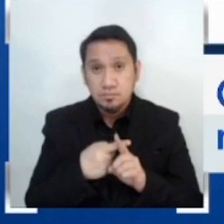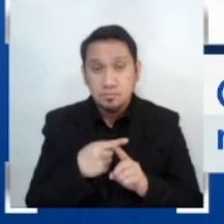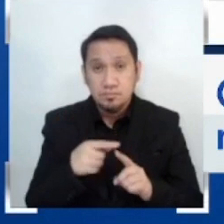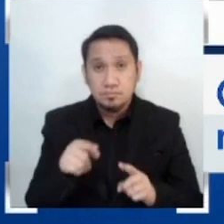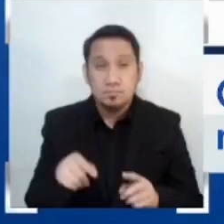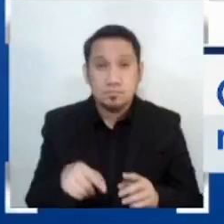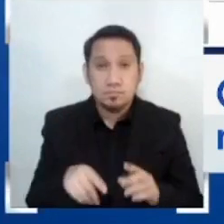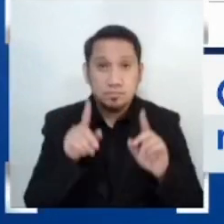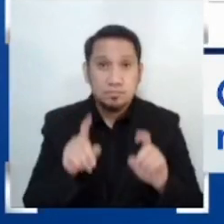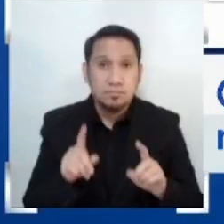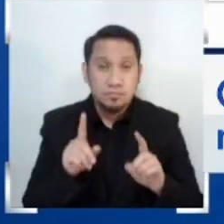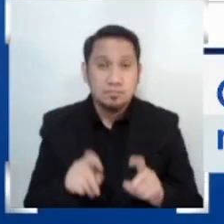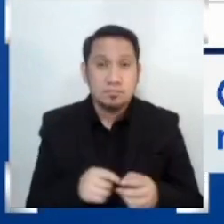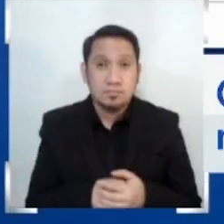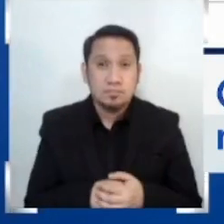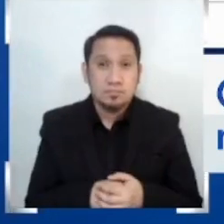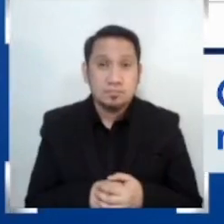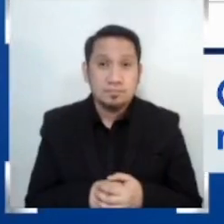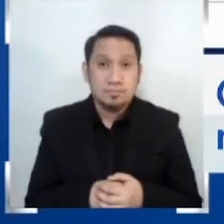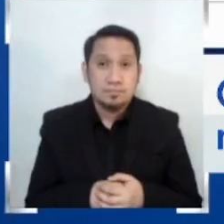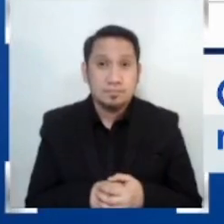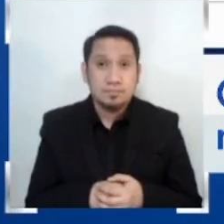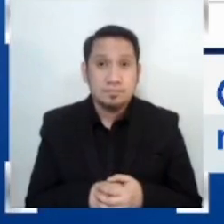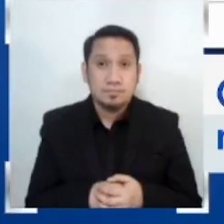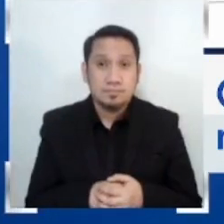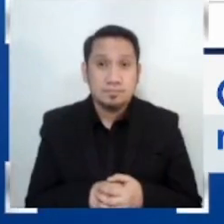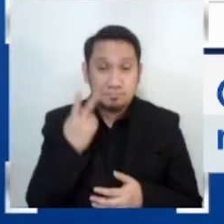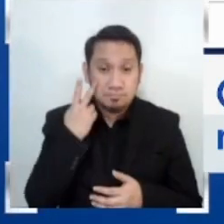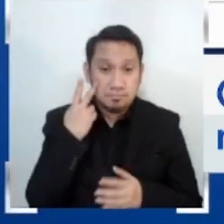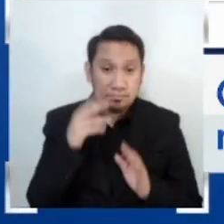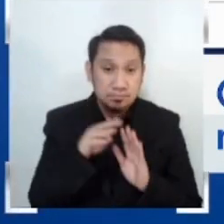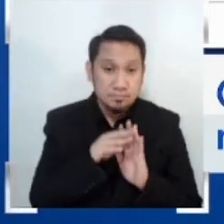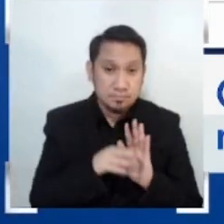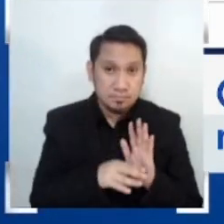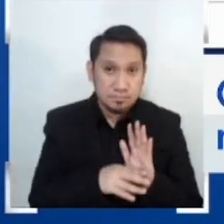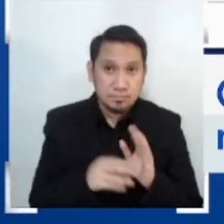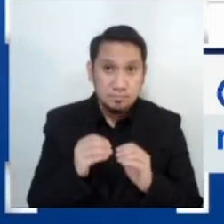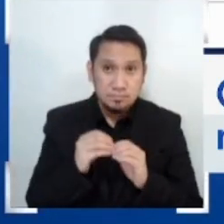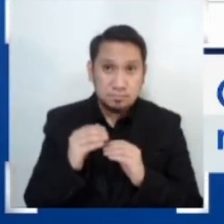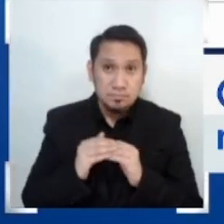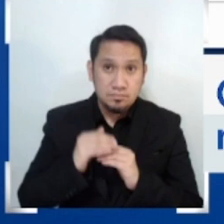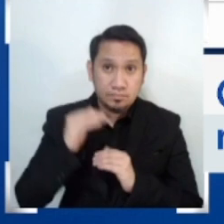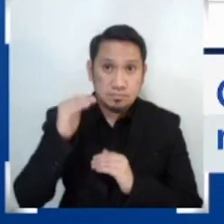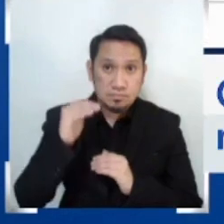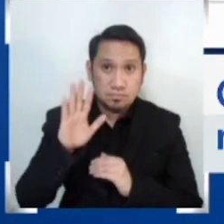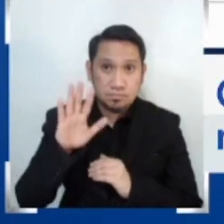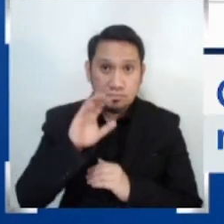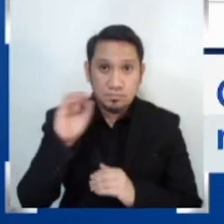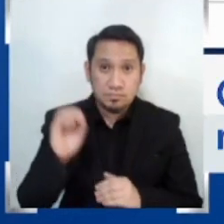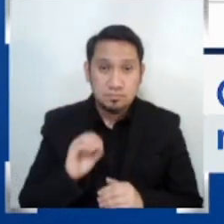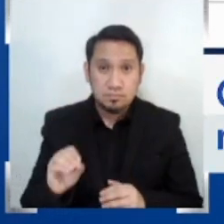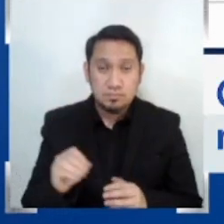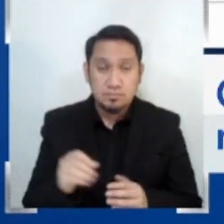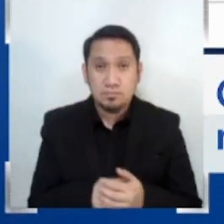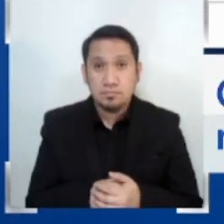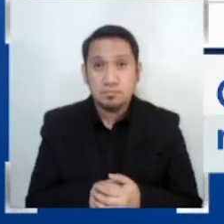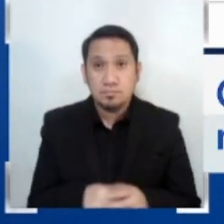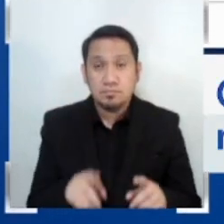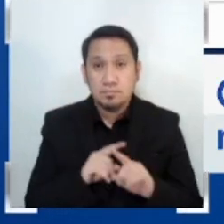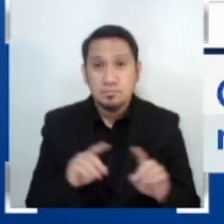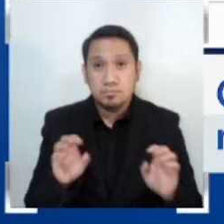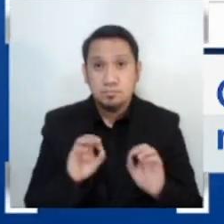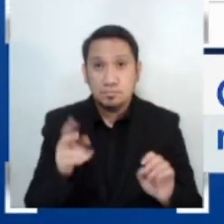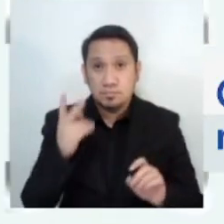tinetest. Lagpas na ito sa 5% na panukata ng World Health Organization. Pero wala pa naman daw nakikitang dahilan